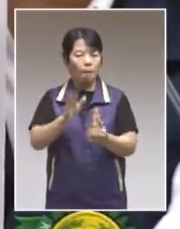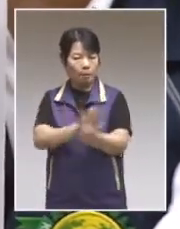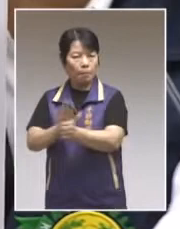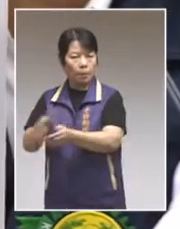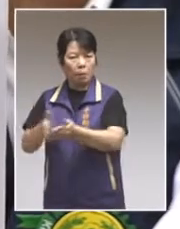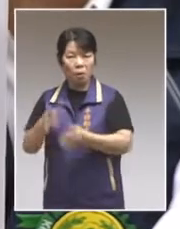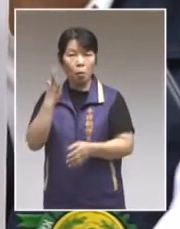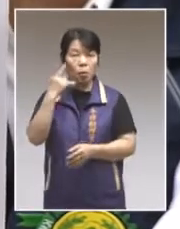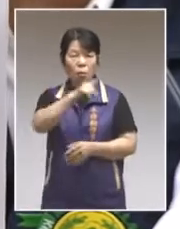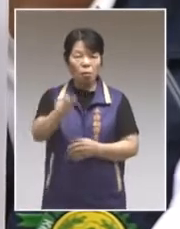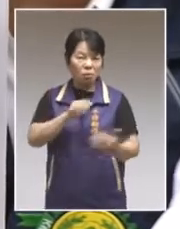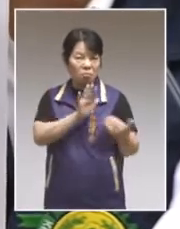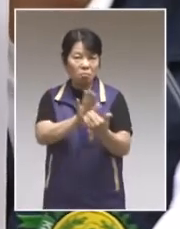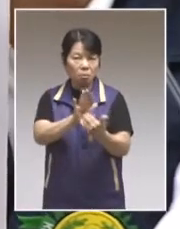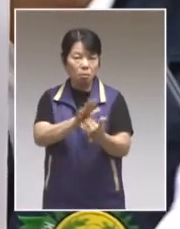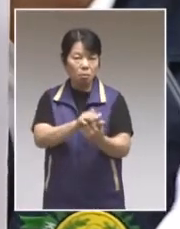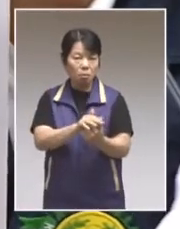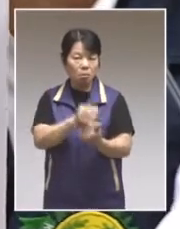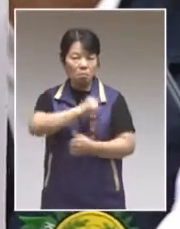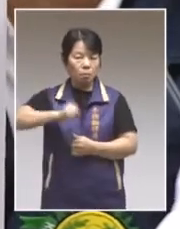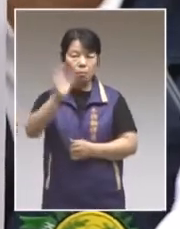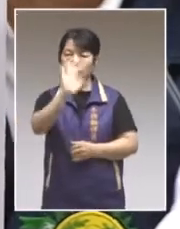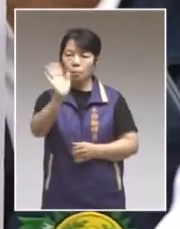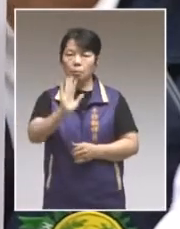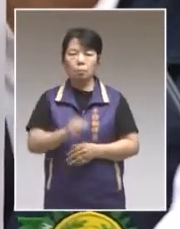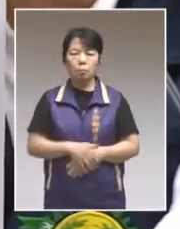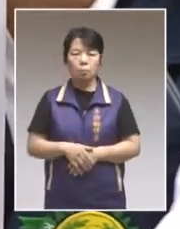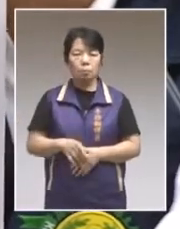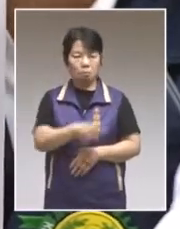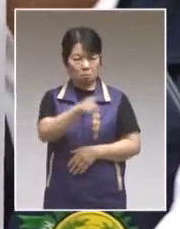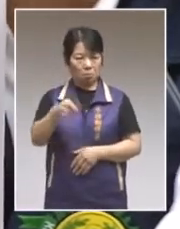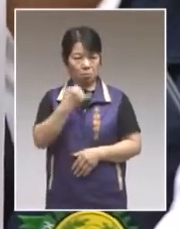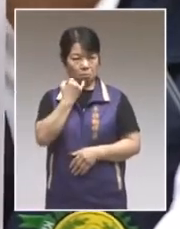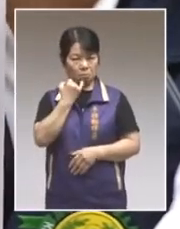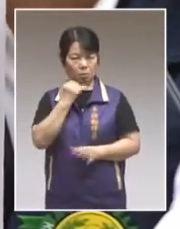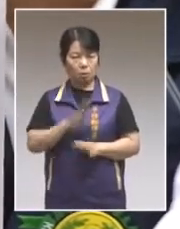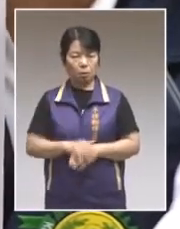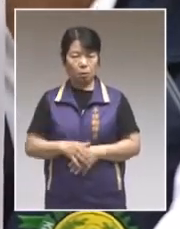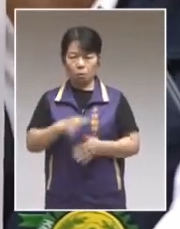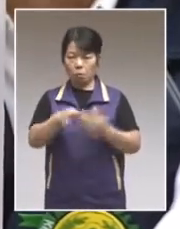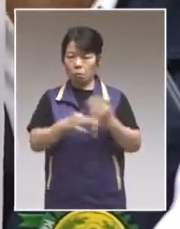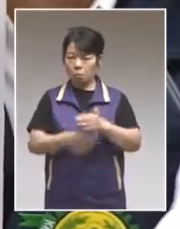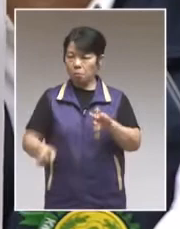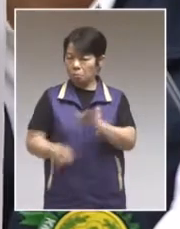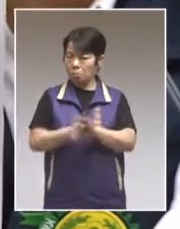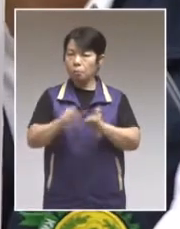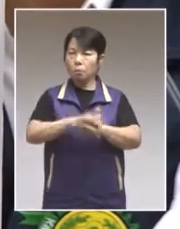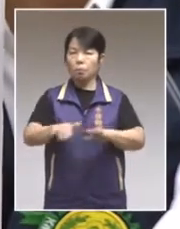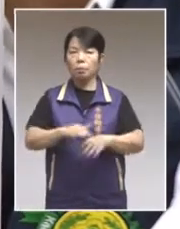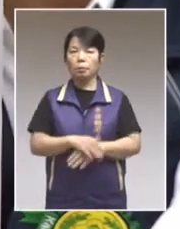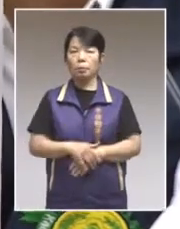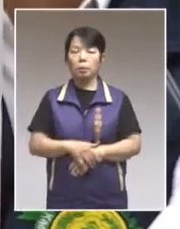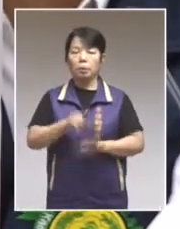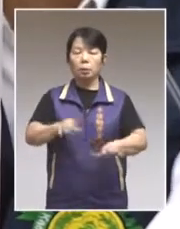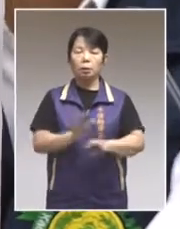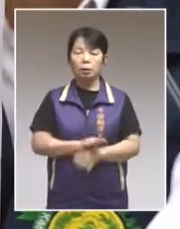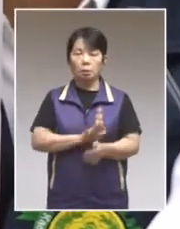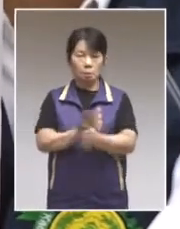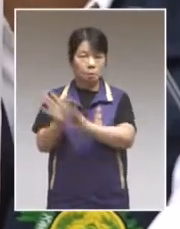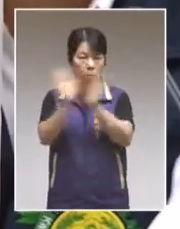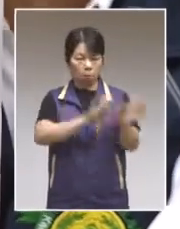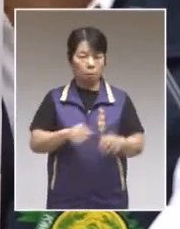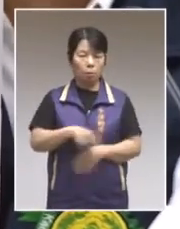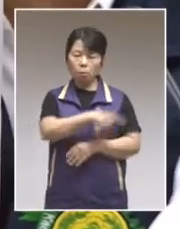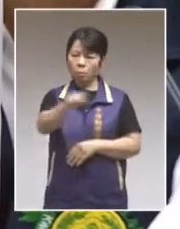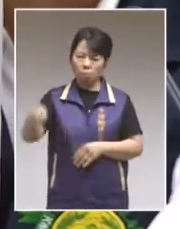绝或是有些妨碍的时候，那事实上会有相关的一些规定。好，那我们在这样子疫情期间，大家彼